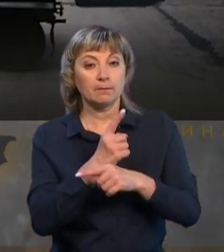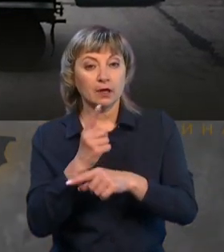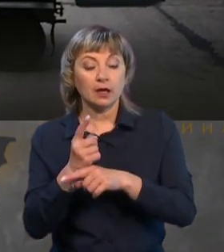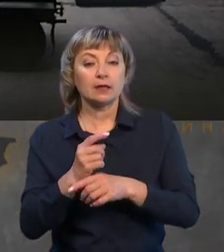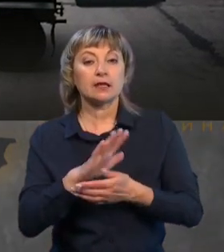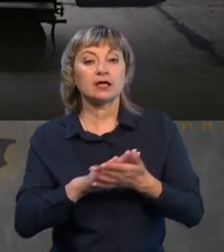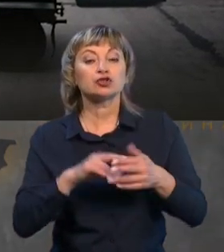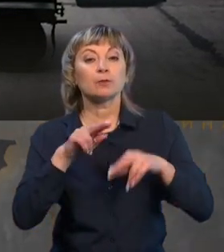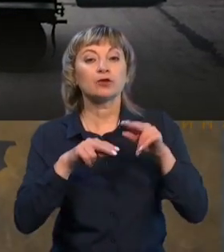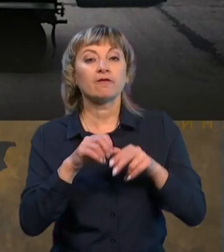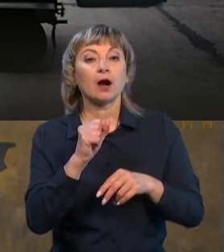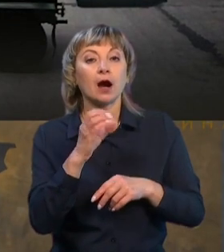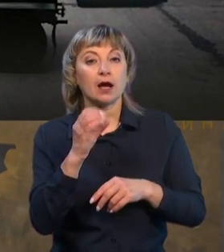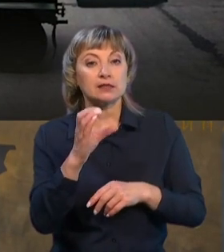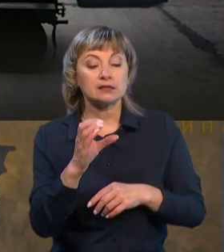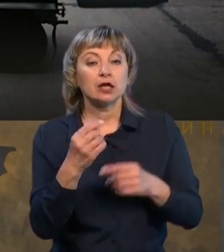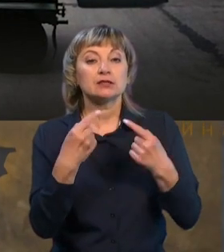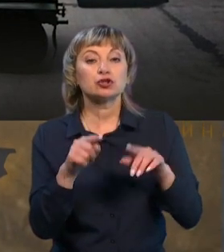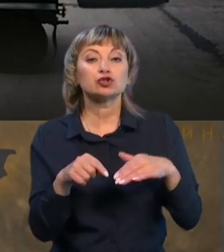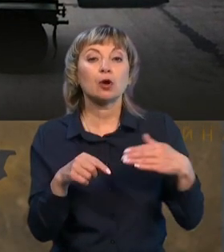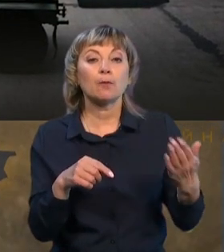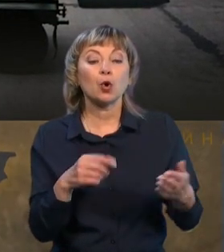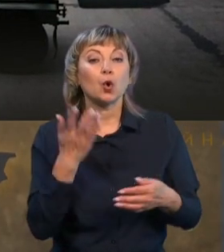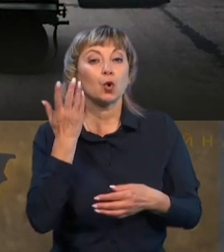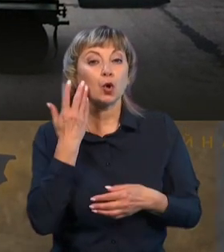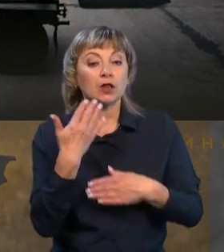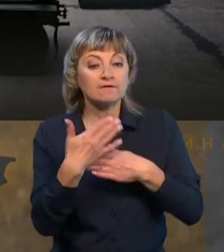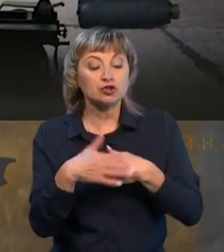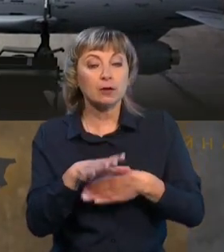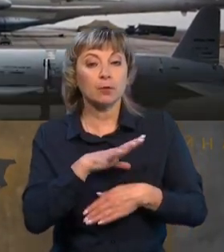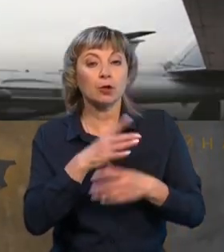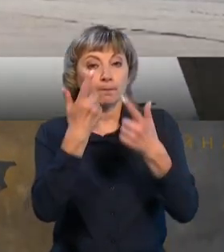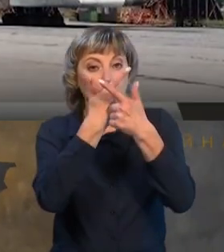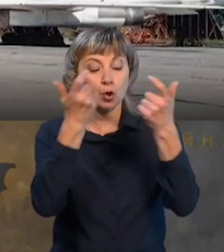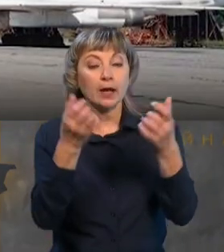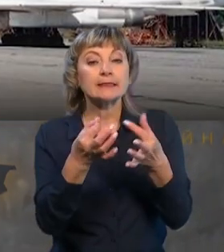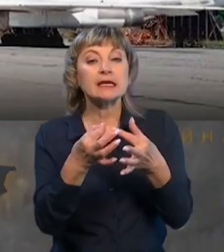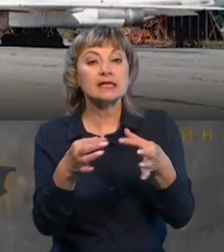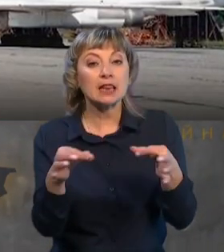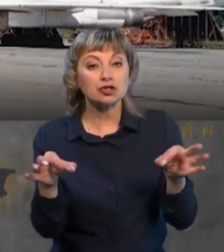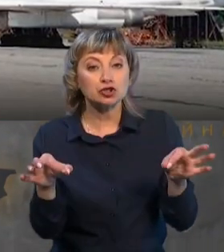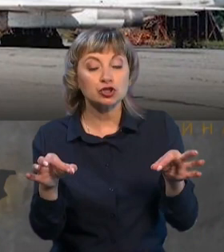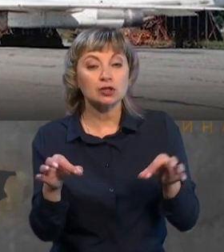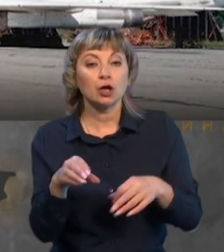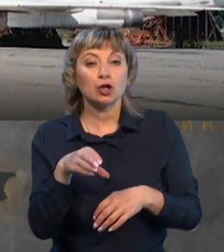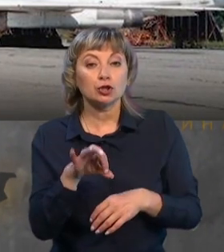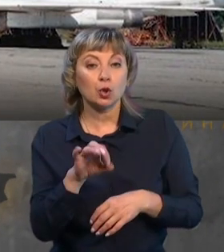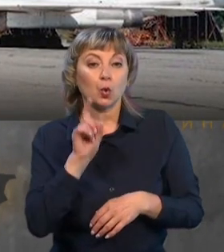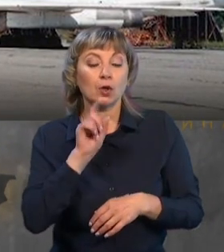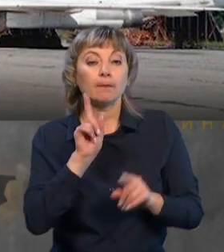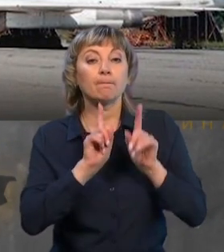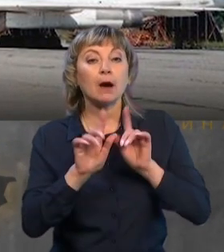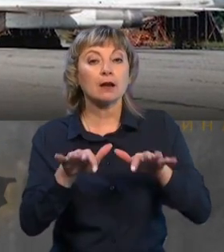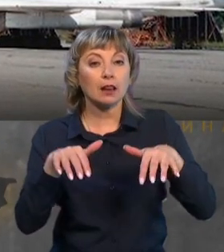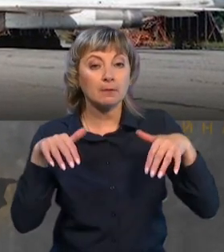АЕС з іншого боку Коли уже було проголошено незалежність то український парламент